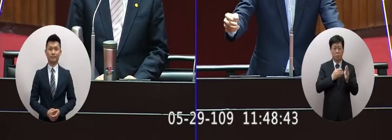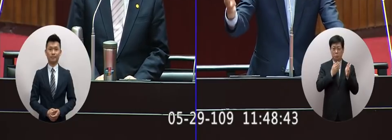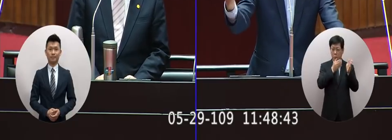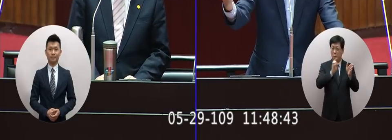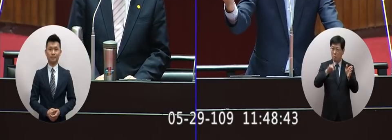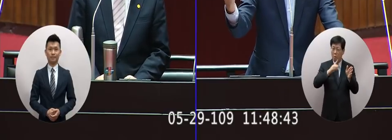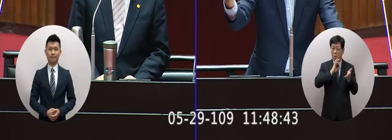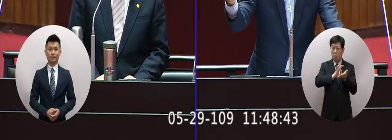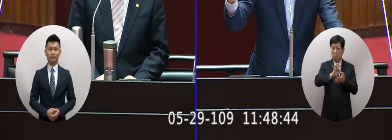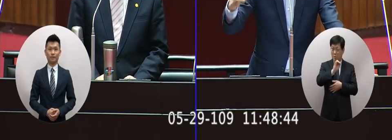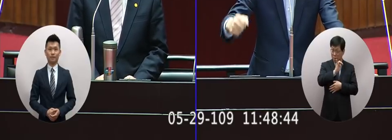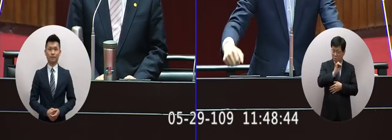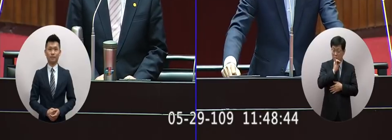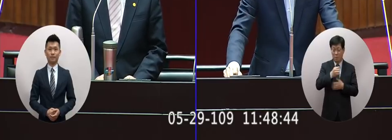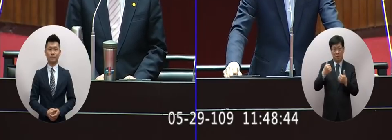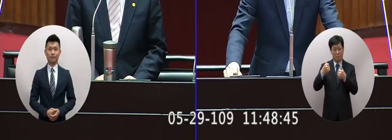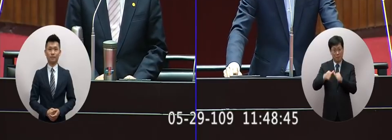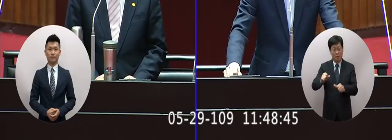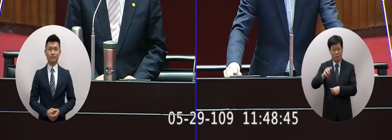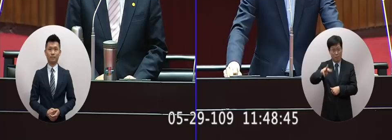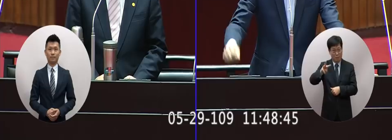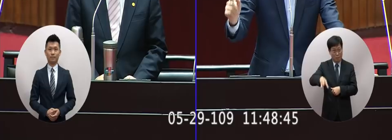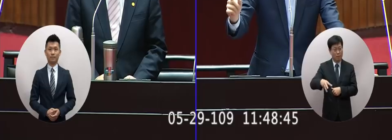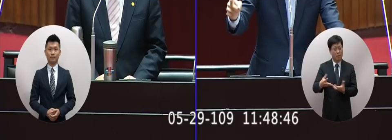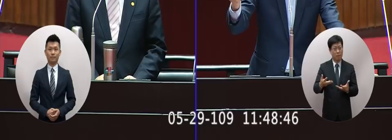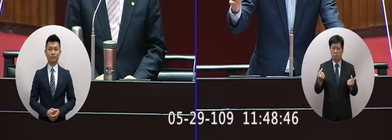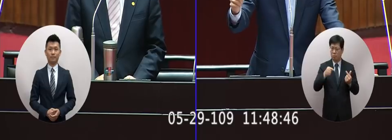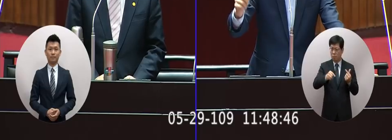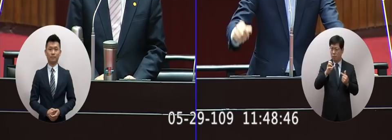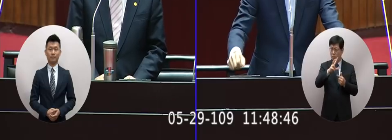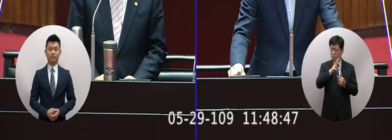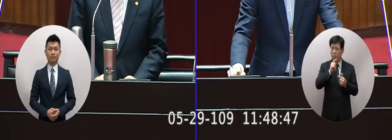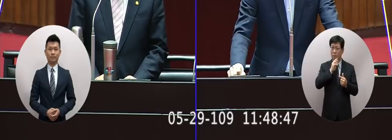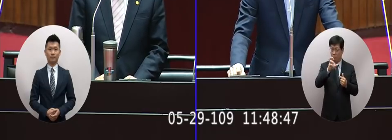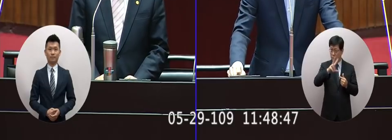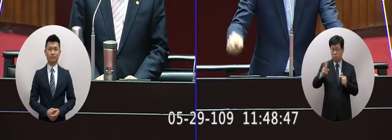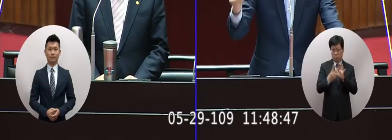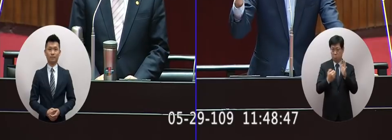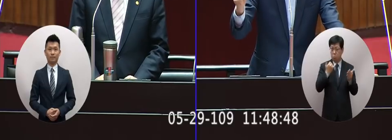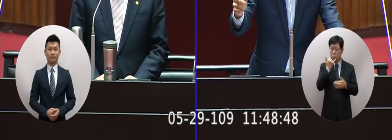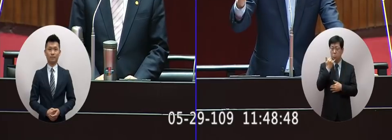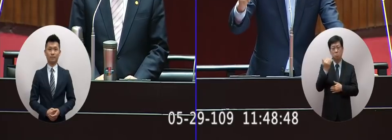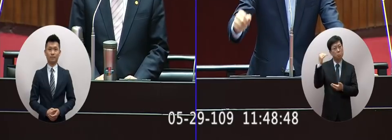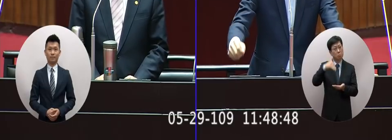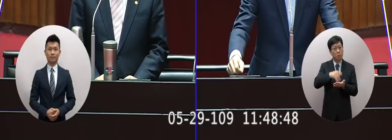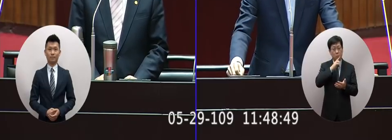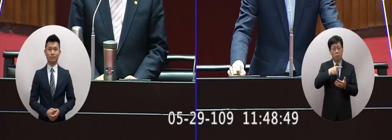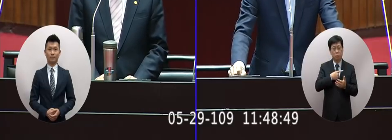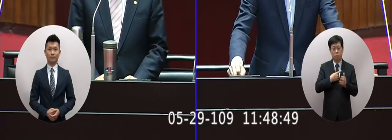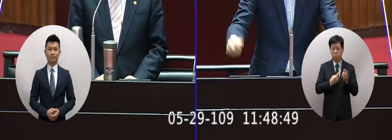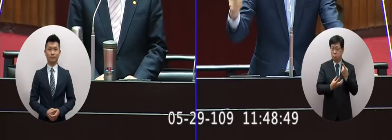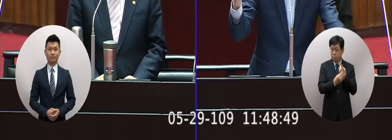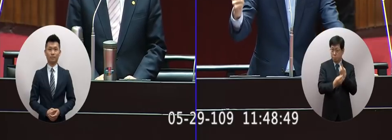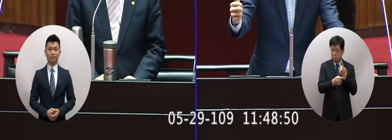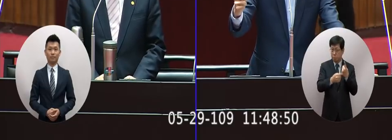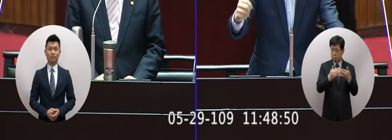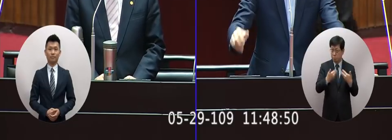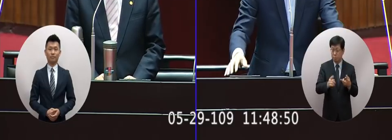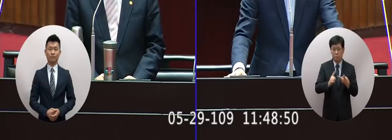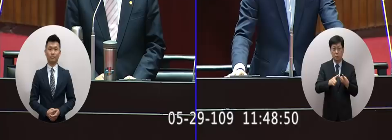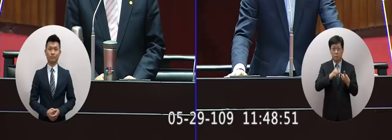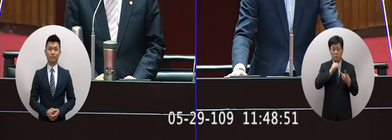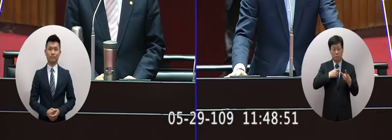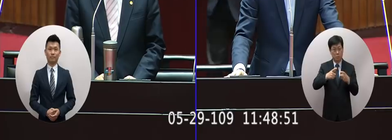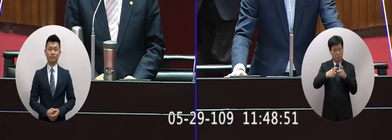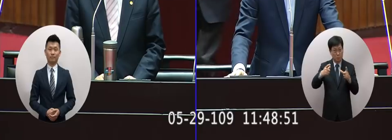花1000换3000振兴券，这样的方向都敢讲，到底要不要绑定行动支付，包括有没